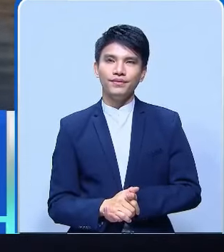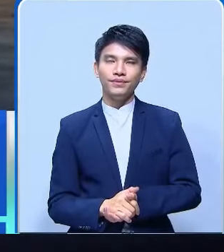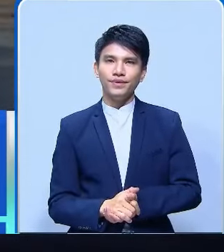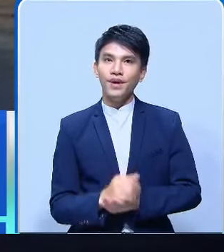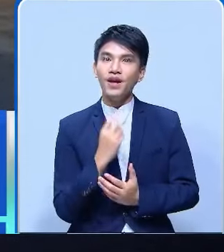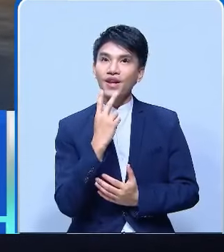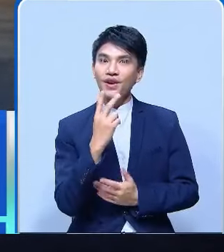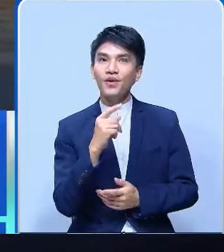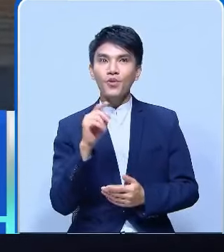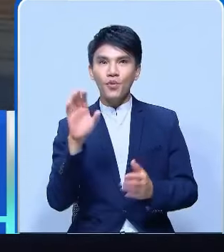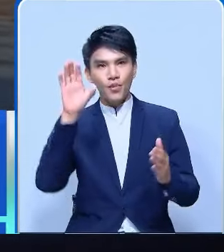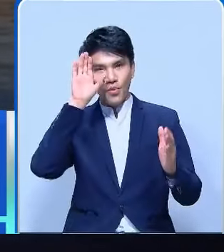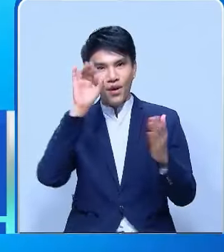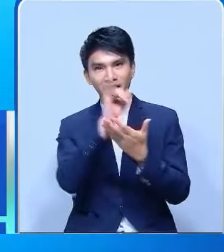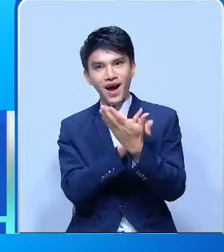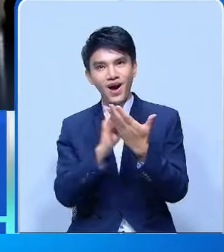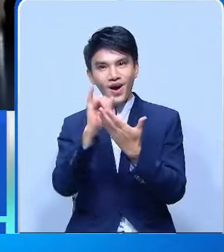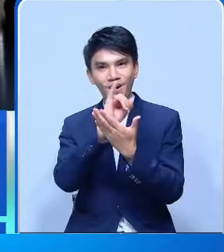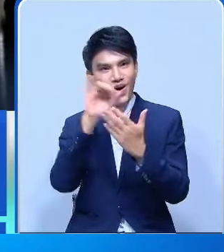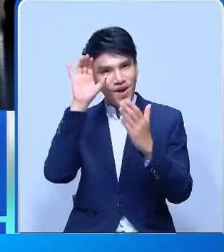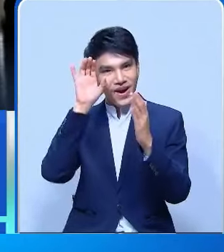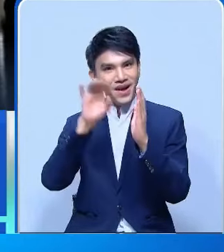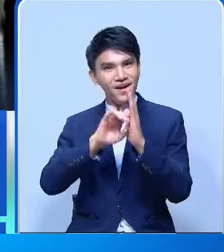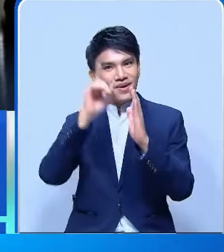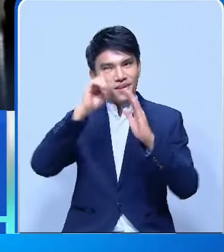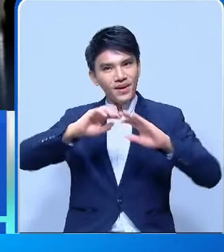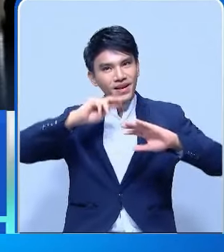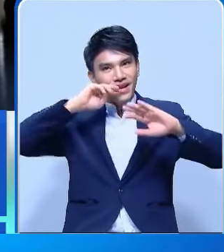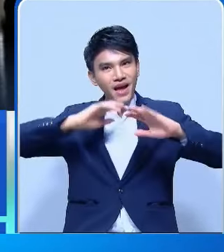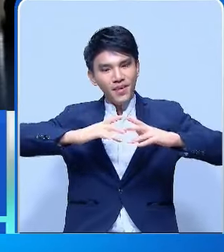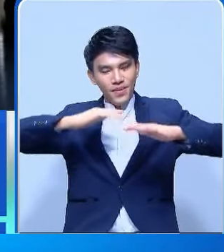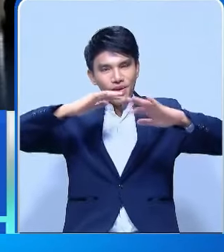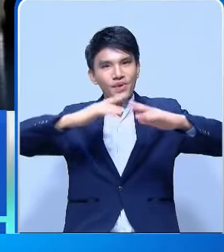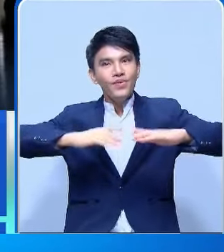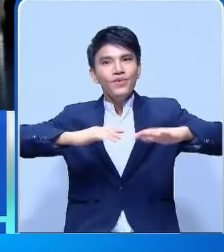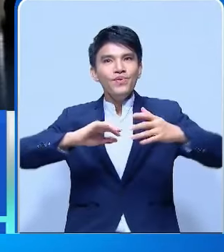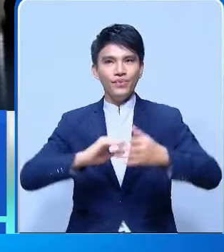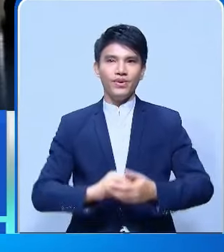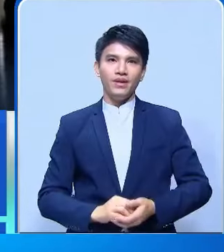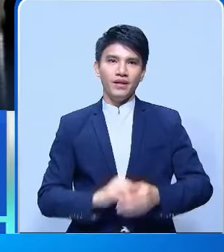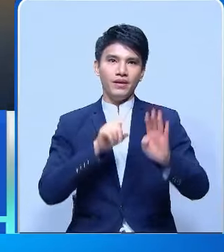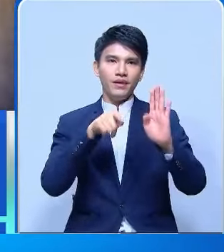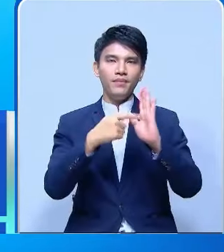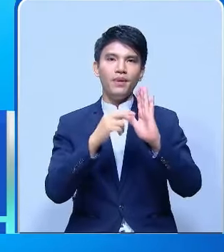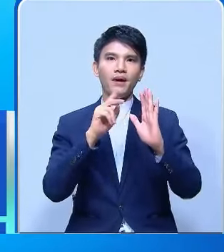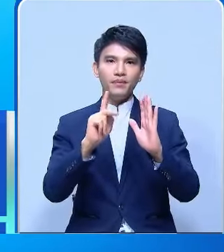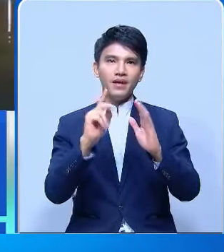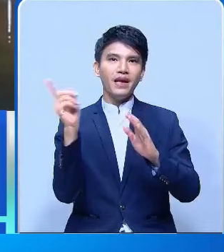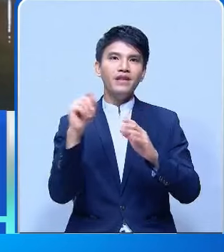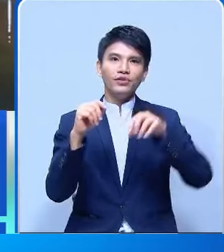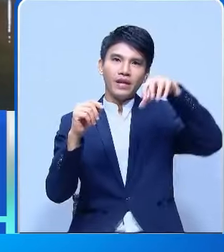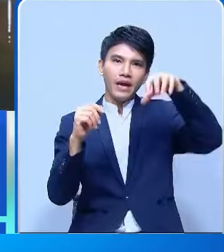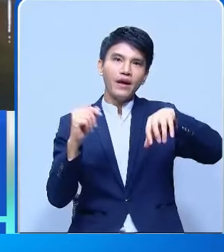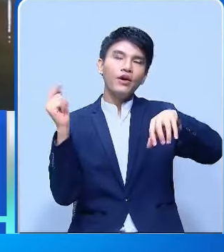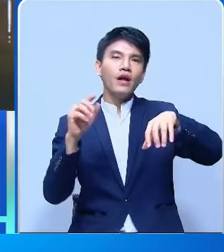วเหมือนเป็นภาพวาดเนาะแต่จริงภาพจริงเนาะดูน้ำมัน เป็นคลื่ นมีกันนะที่บ้านปักประก็ถือว่าเป็นจุดไฮไลท์นะคะที่ช่